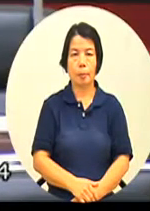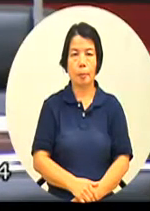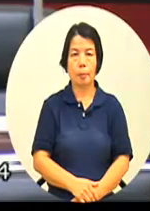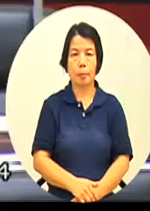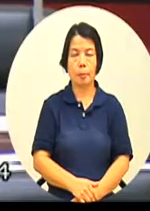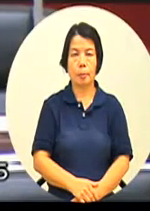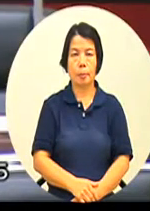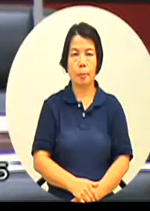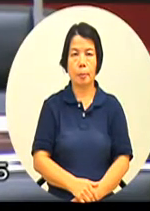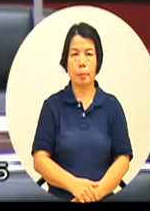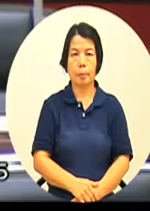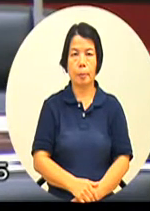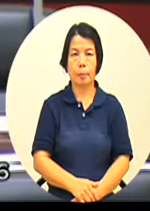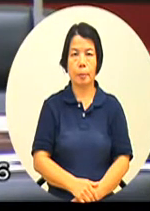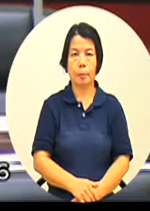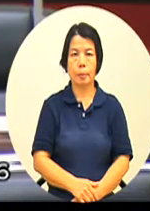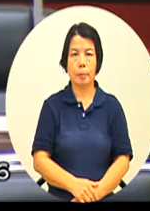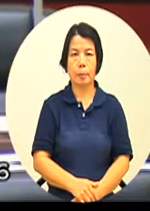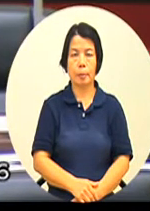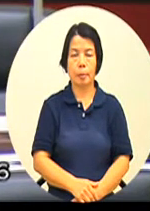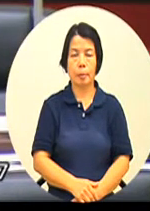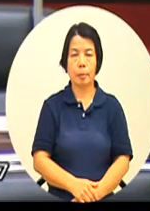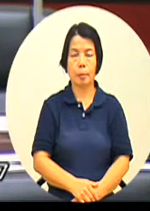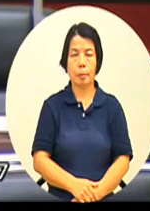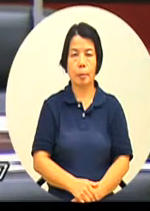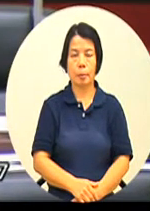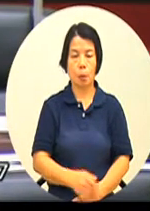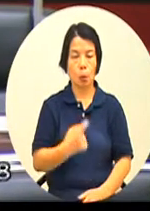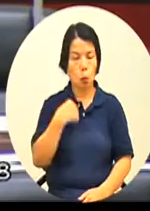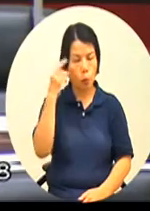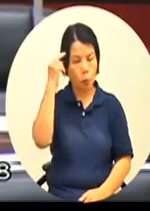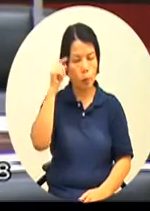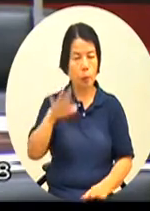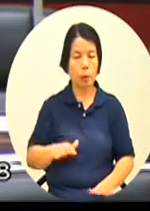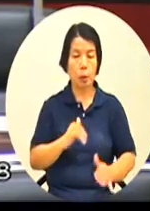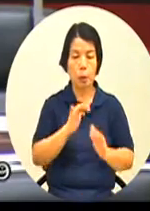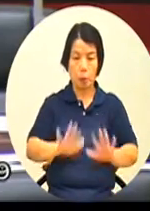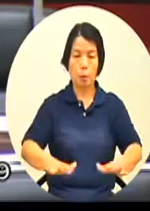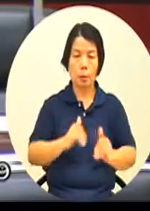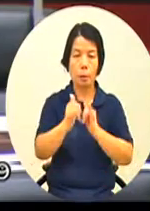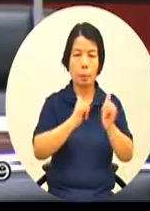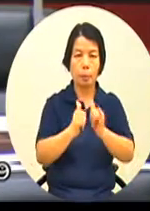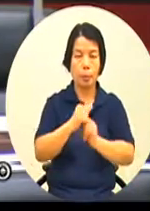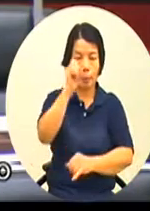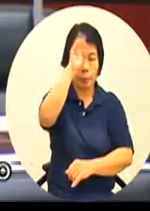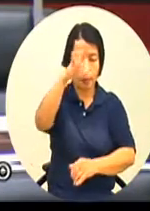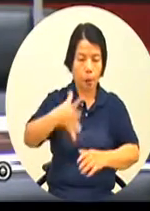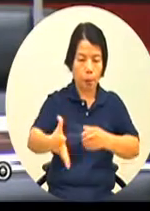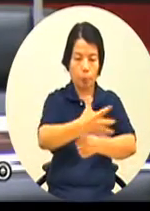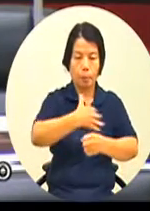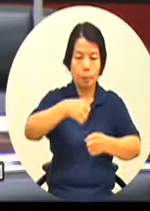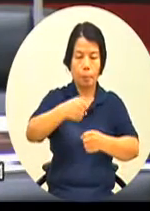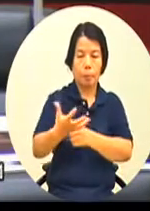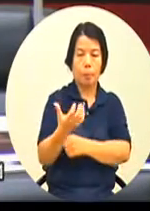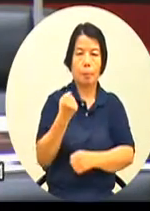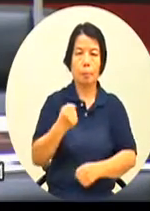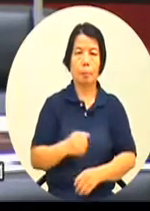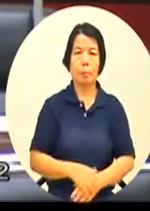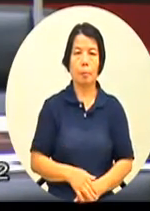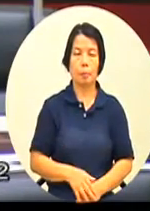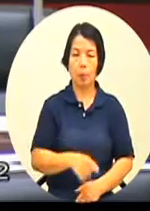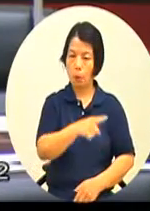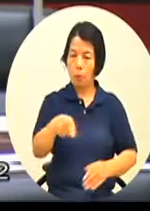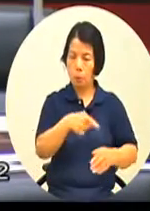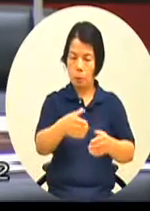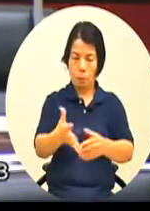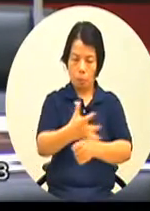得就是现在是民进党完全执政的时代，那完全执政呢就要完全负